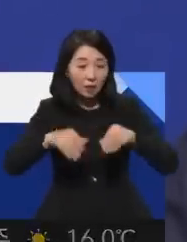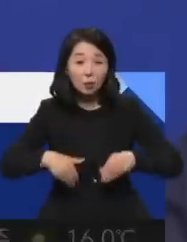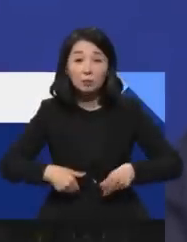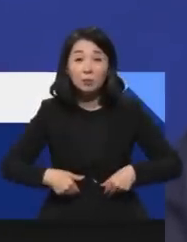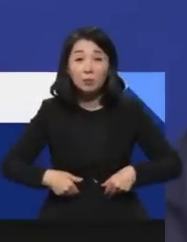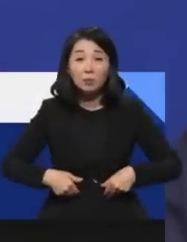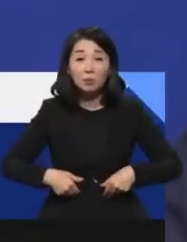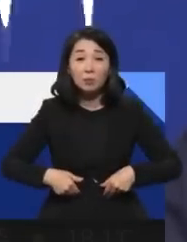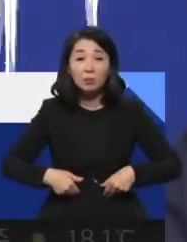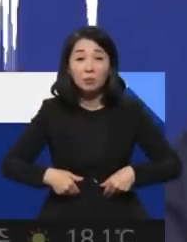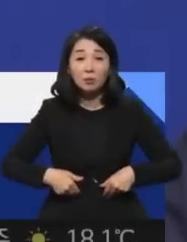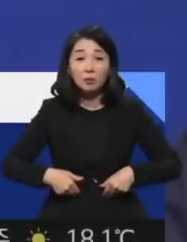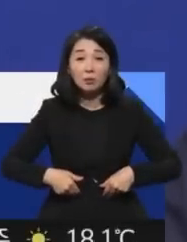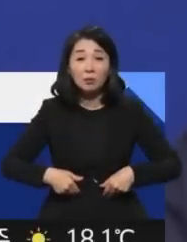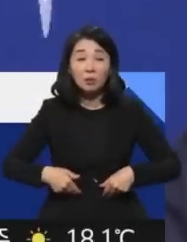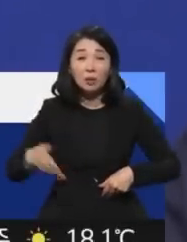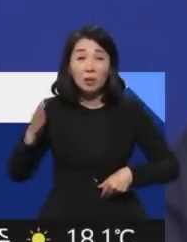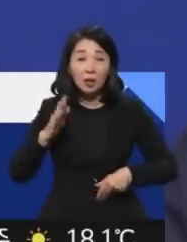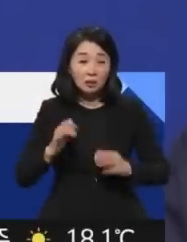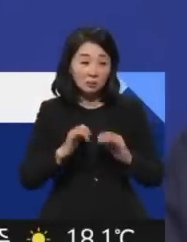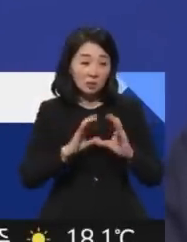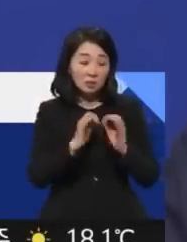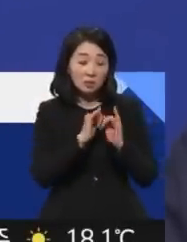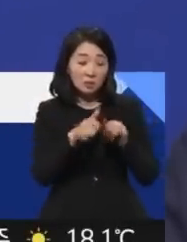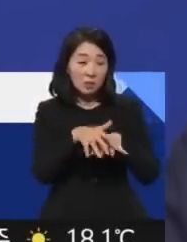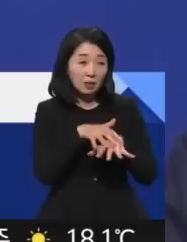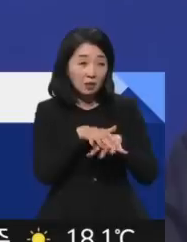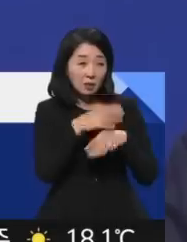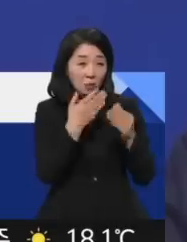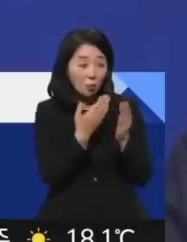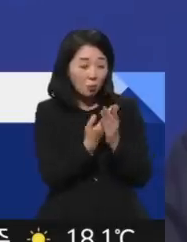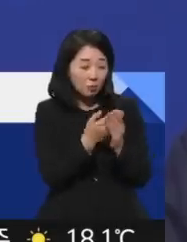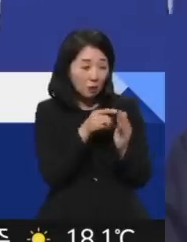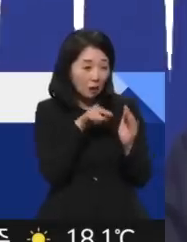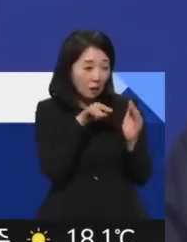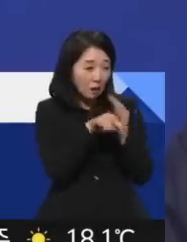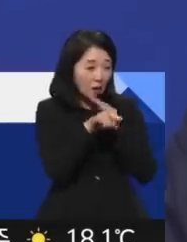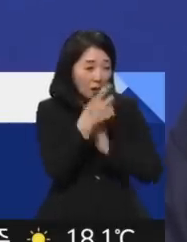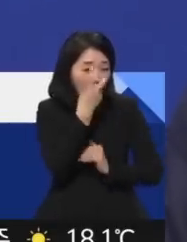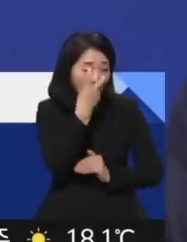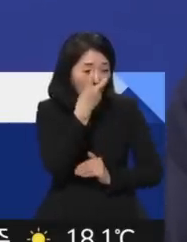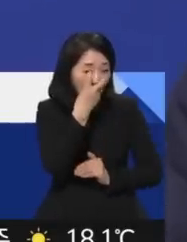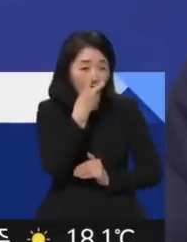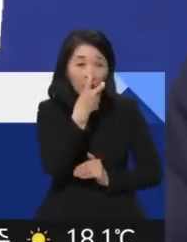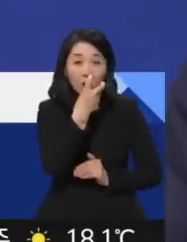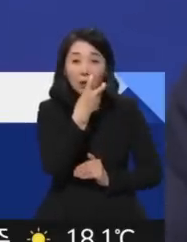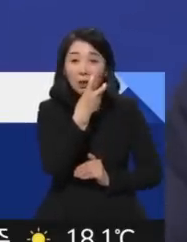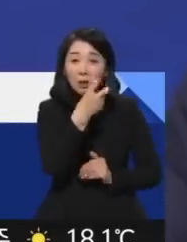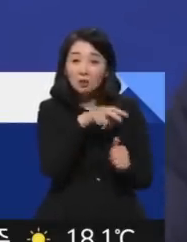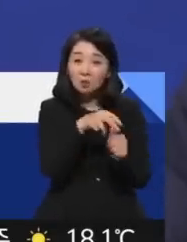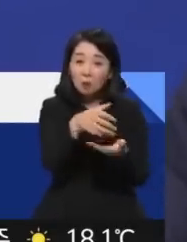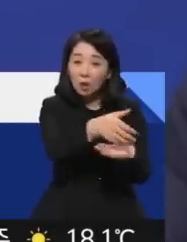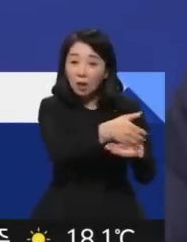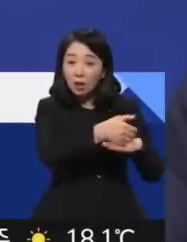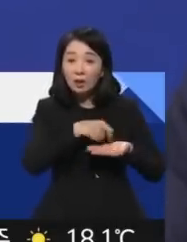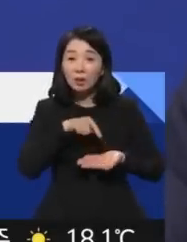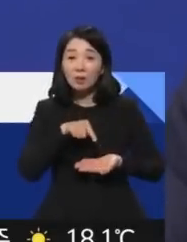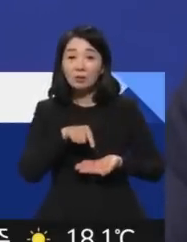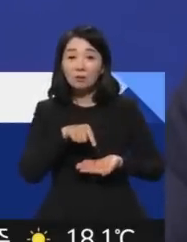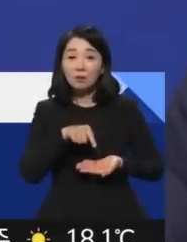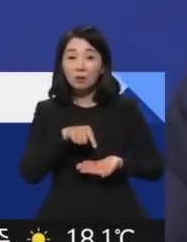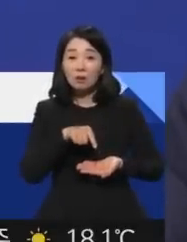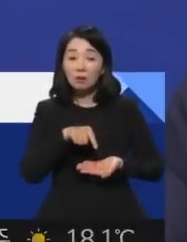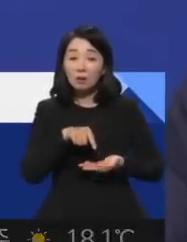시기에 시민단체 등을 내부 사찰하고 돌아다닌다라고 하는 것은 국민들이 도저히 용납할 수 없는